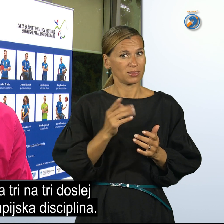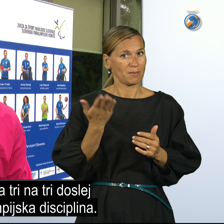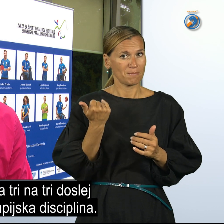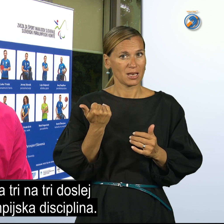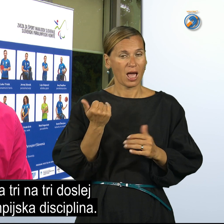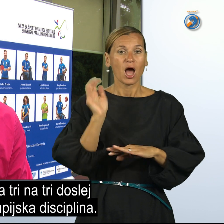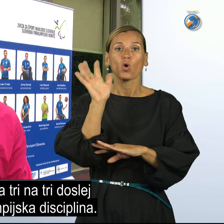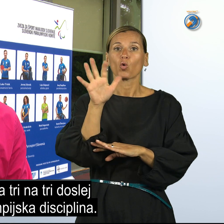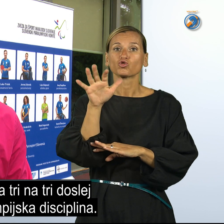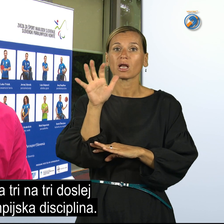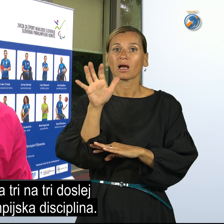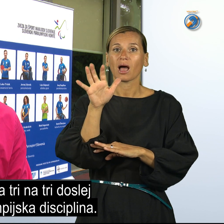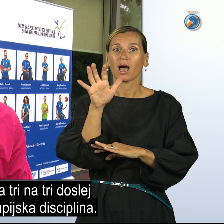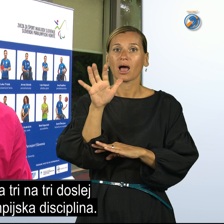sedaj